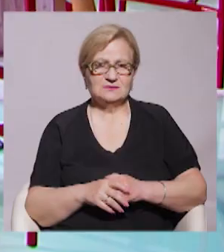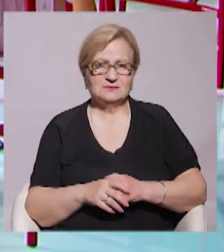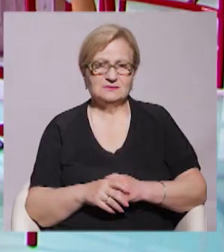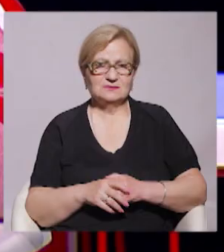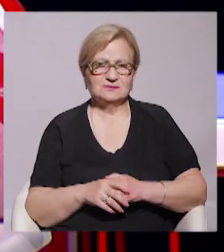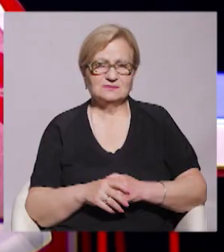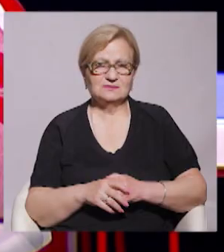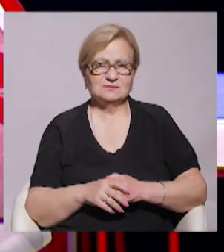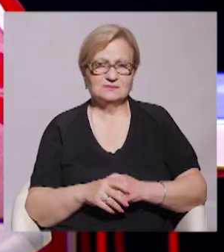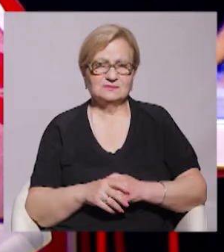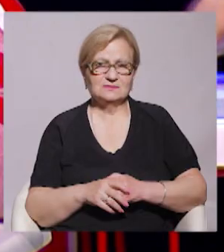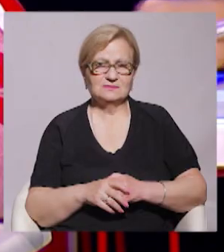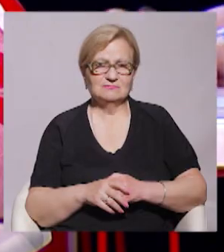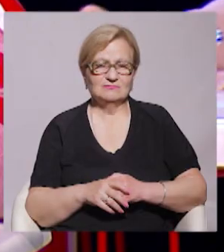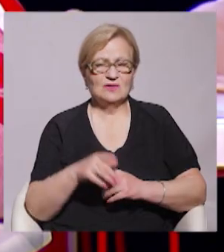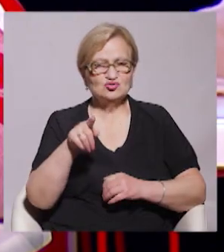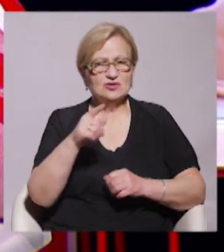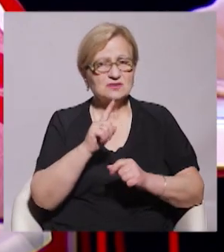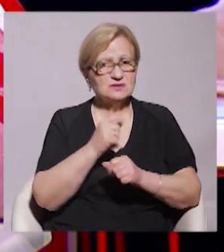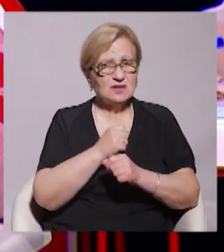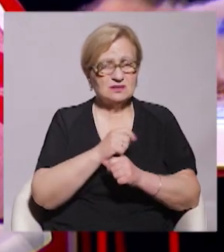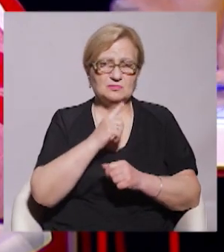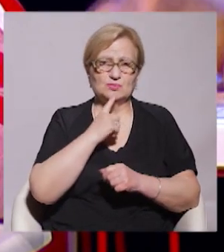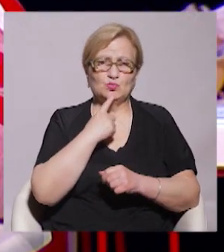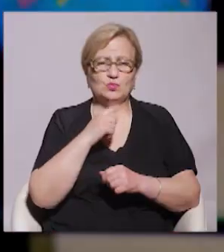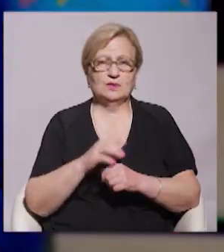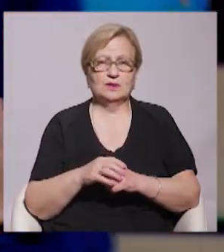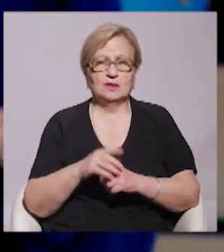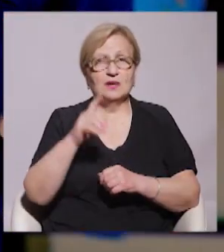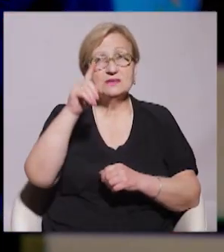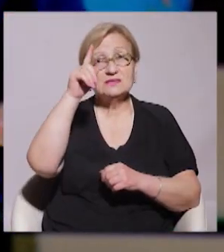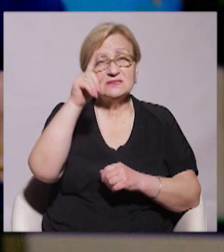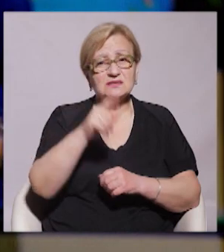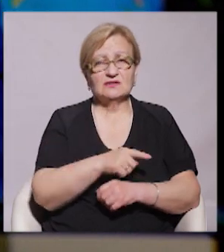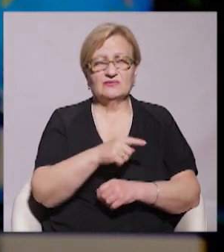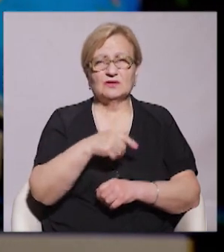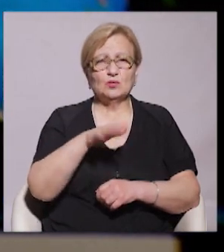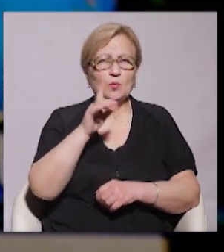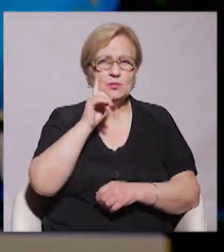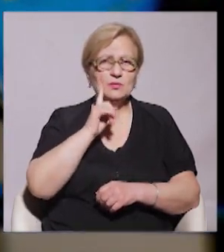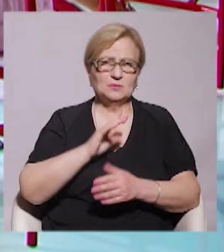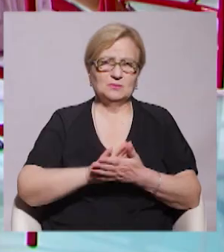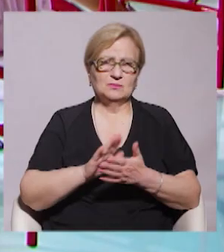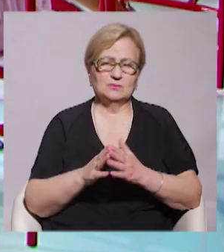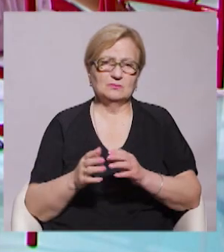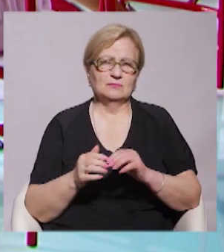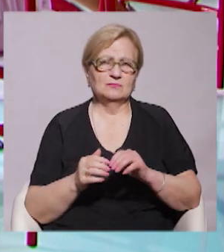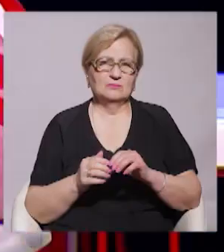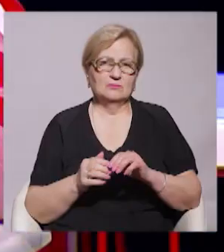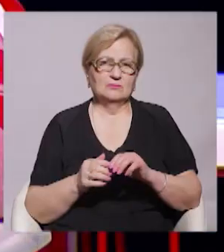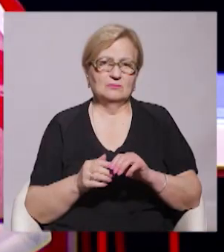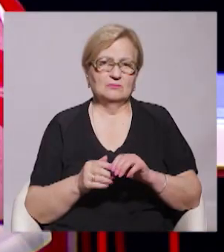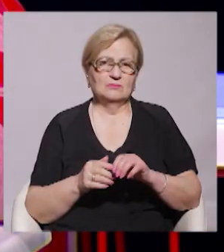ეგრე რთულია. რთულია ასე. ხედავ, აი ზემოდან დაწყება ძალიან მოსახერხებელია. გინა ერთი ფურცელი კიდე